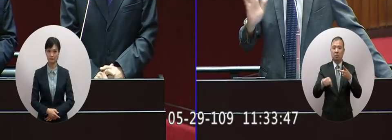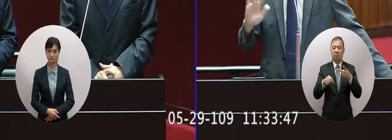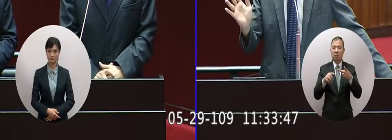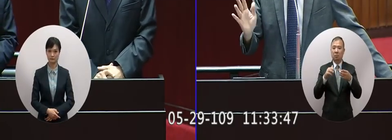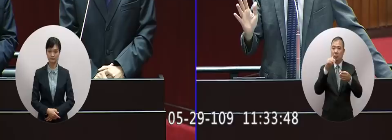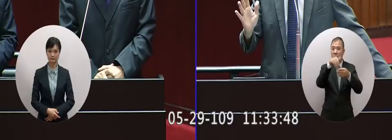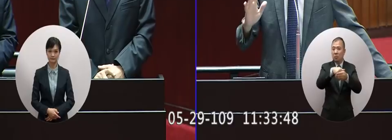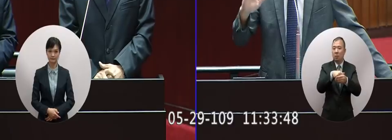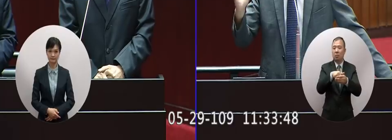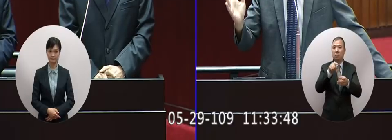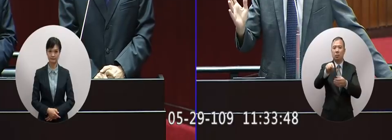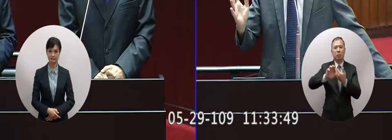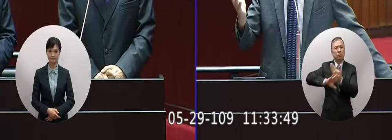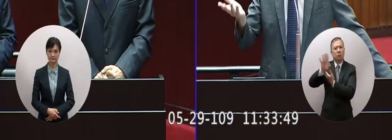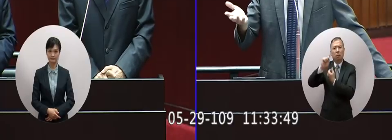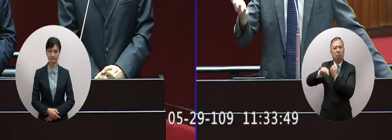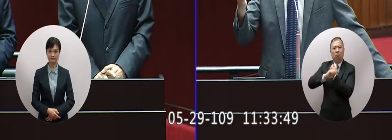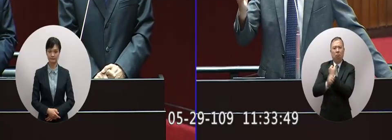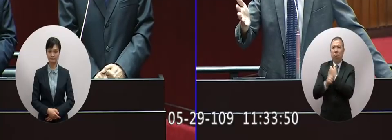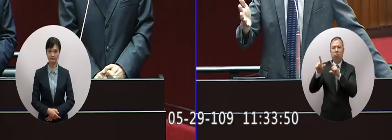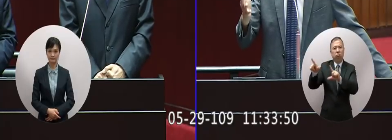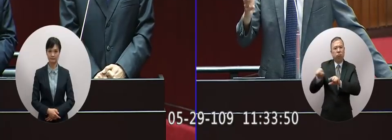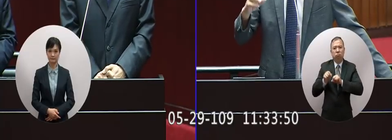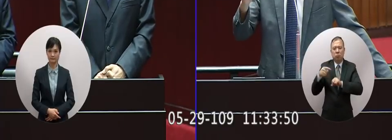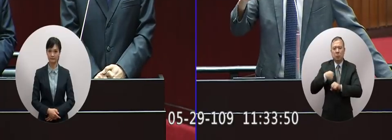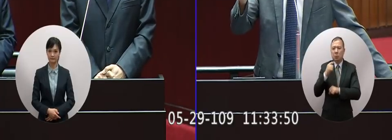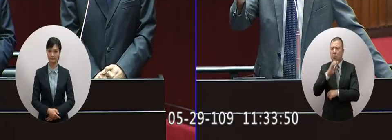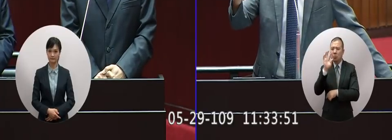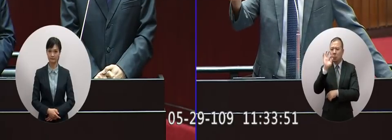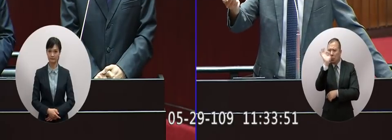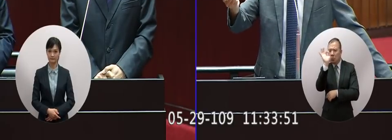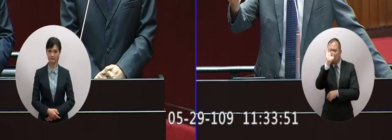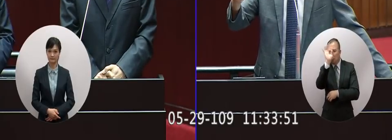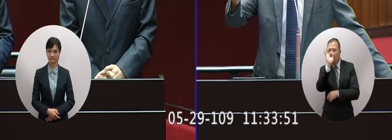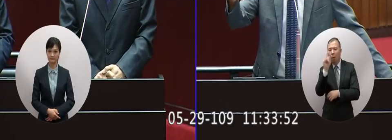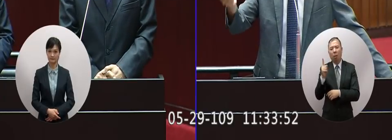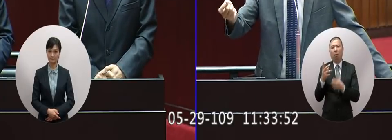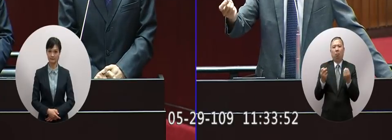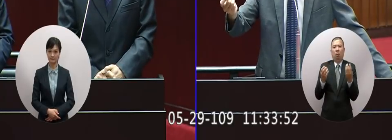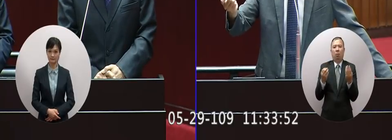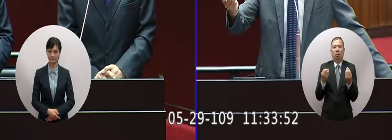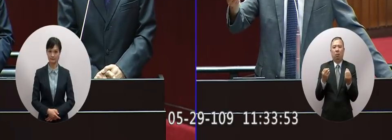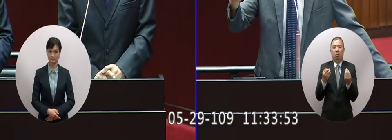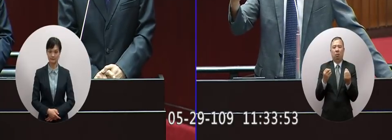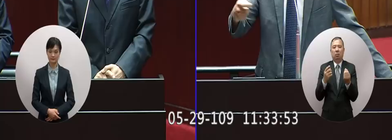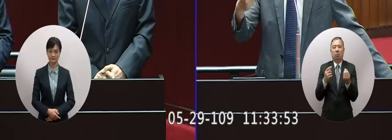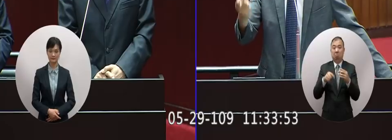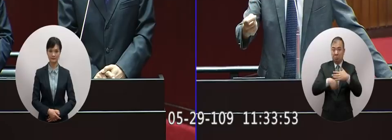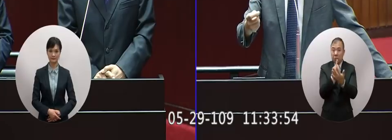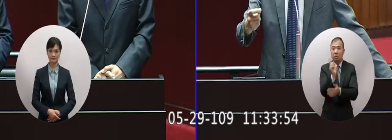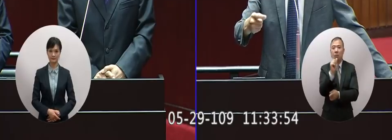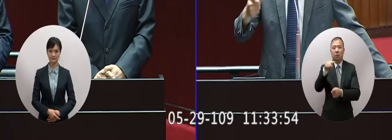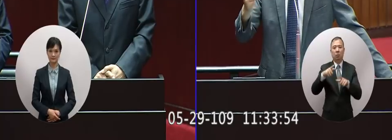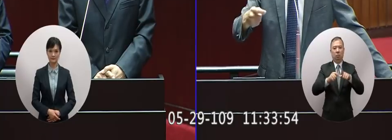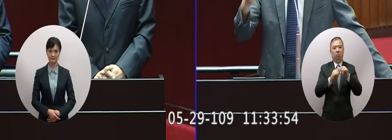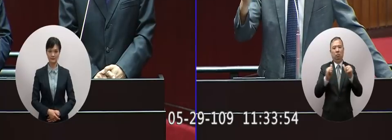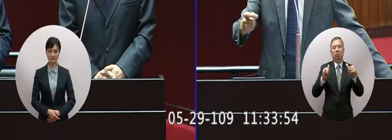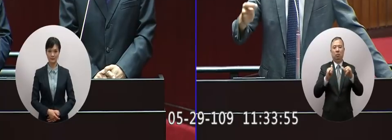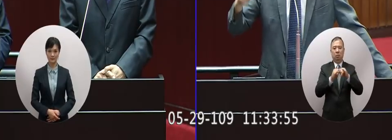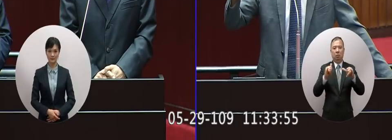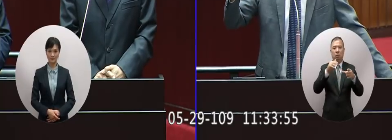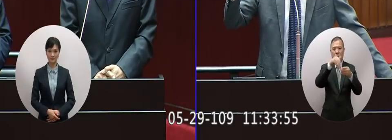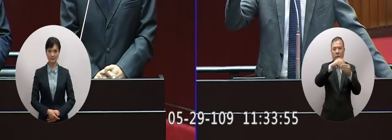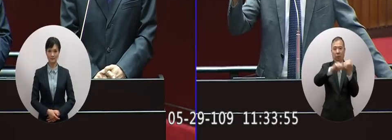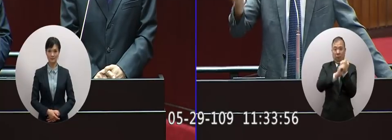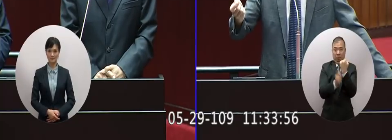其他的这个法制，我们去查了，就是说在法制上现在好像只能玩，就是跟着公投。那但是现在公投又说要